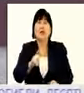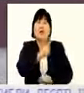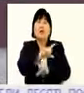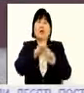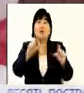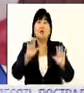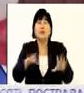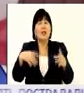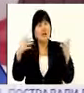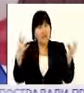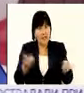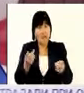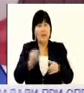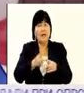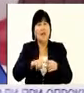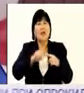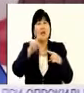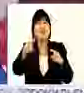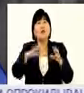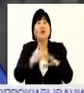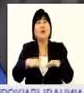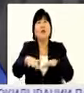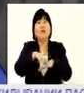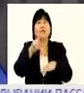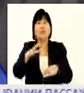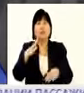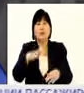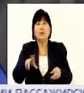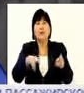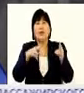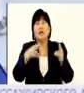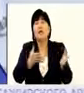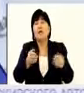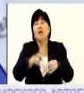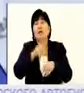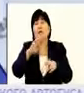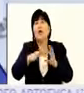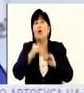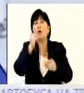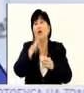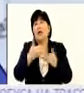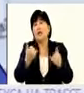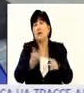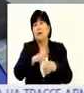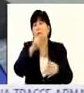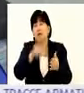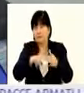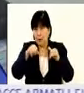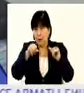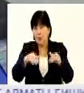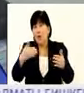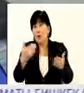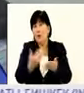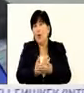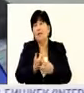Медицинский пункт был крайне необходим этим отдаленным аулам. Сельчанам приходилось ездить на прием врача в районный центр. Теперь этот вопрос решен.